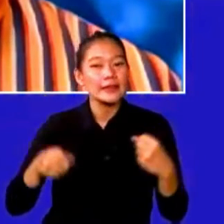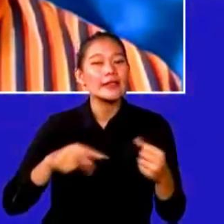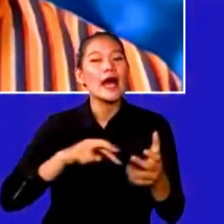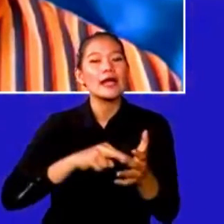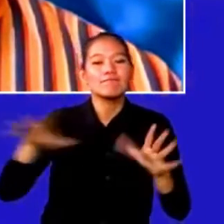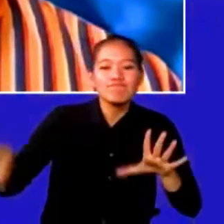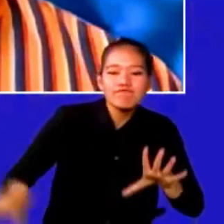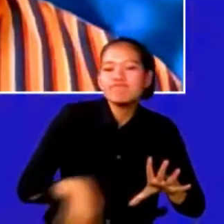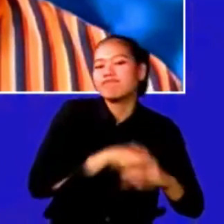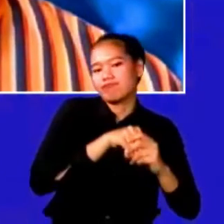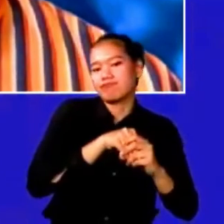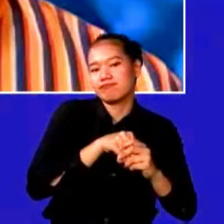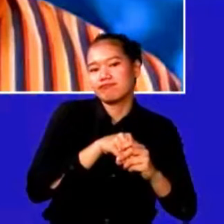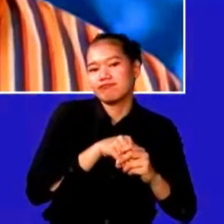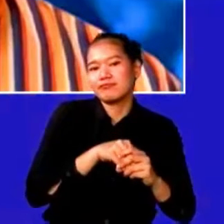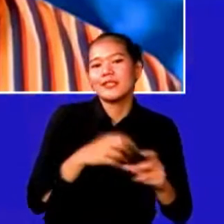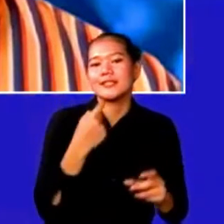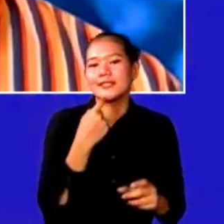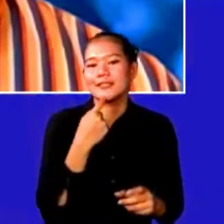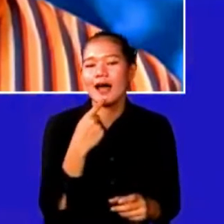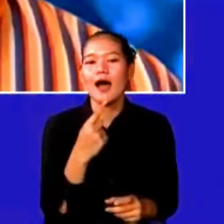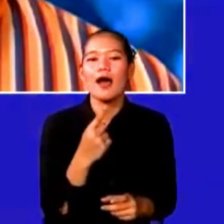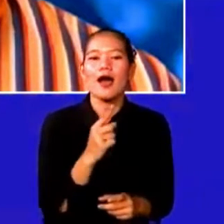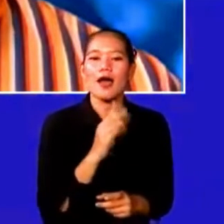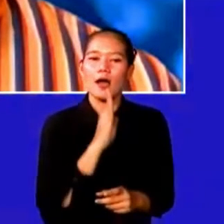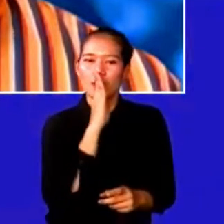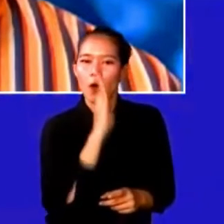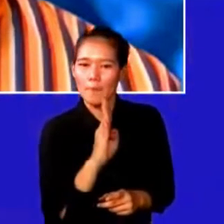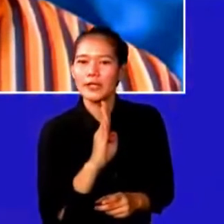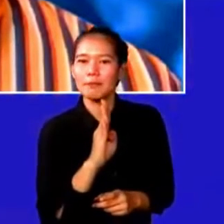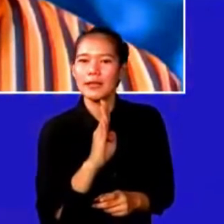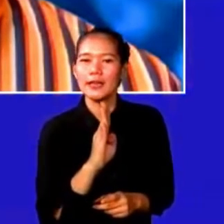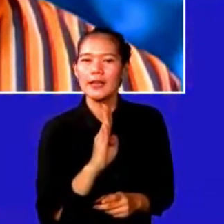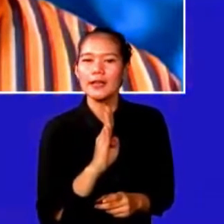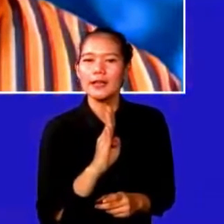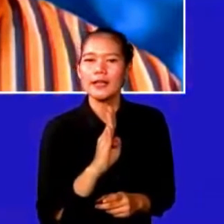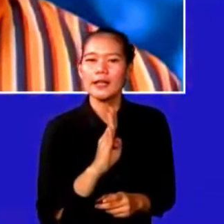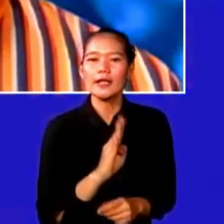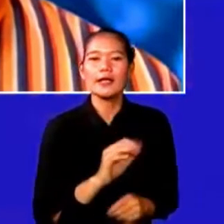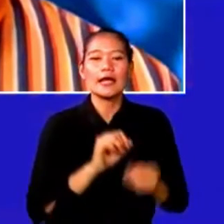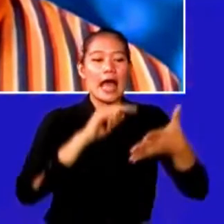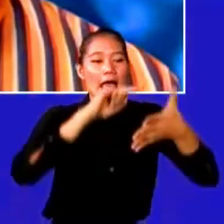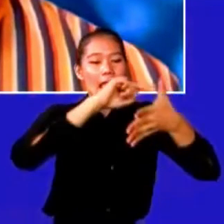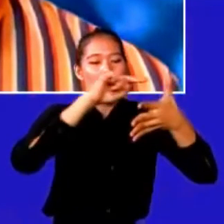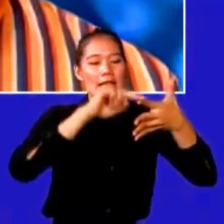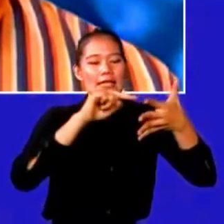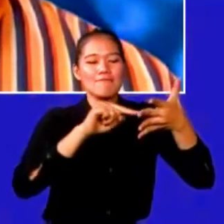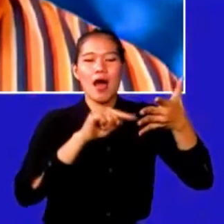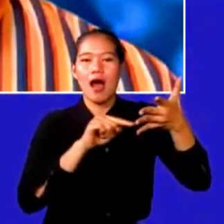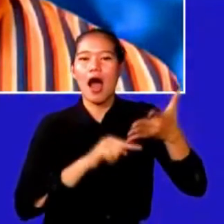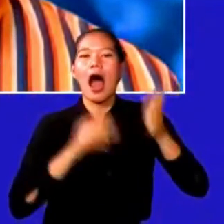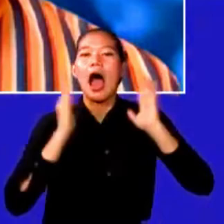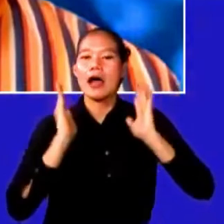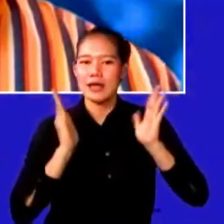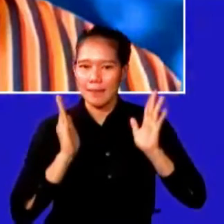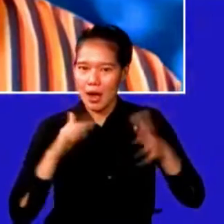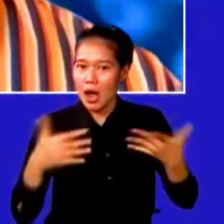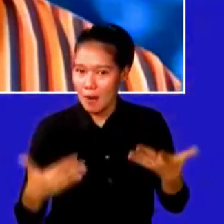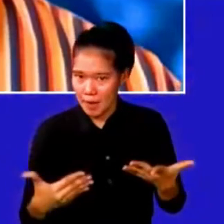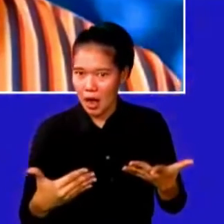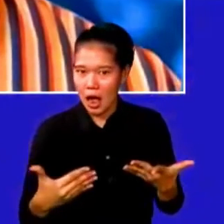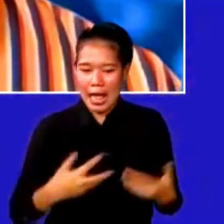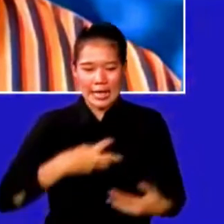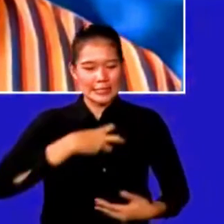bagian tak Hai akan dari komitmen untuk menegakkan salah satu dari lima sendi keagamaan yaitu